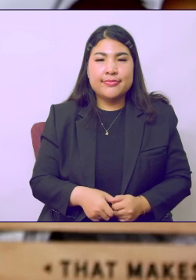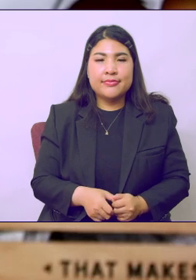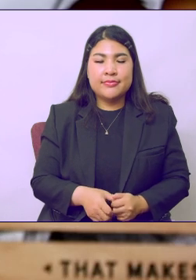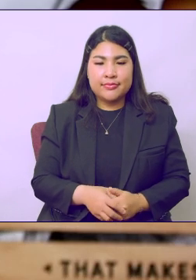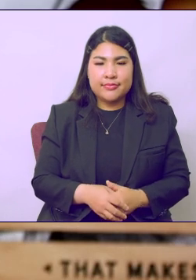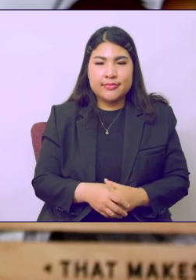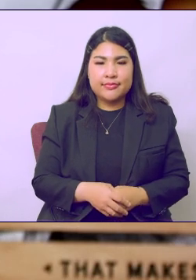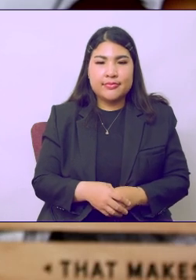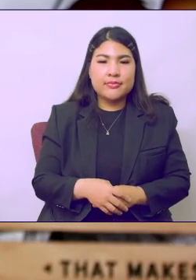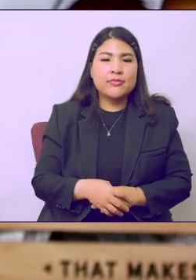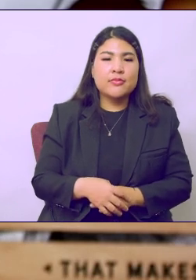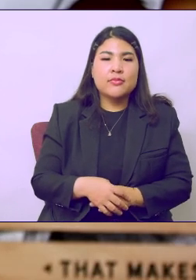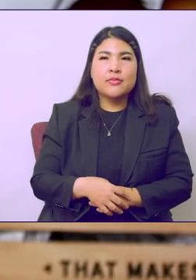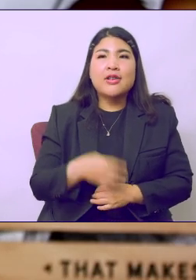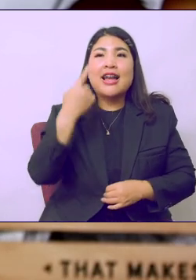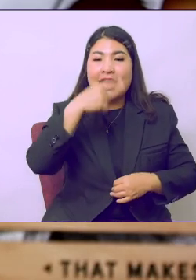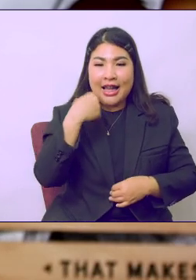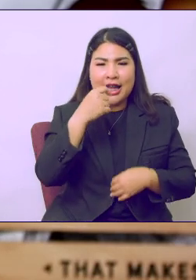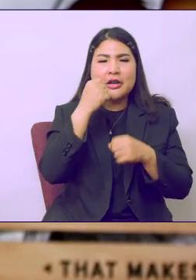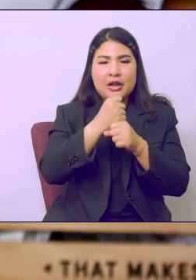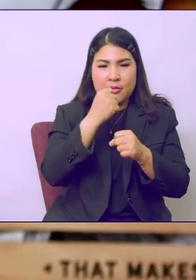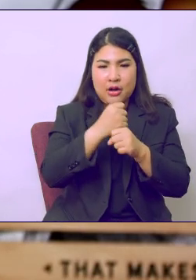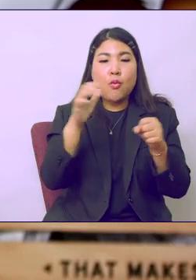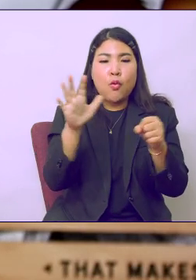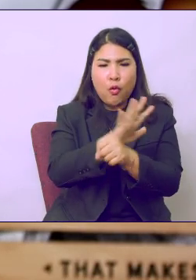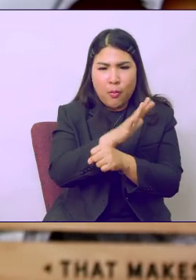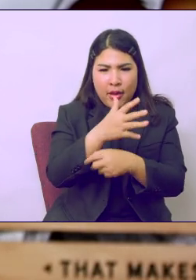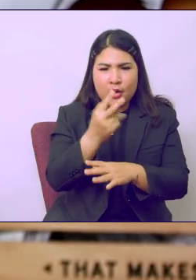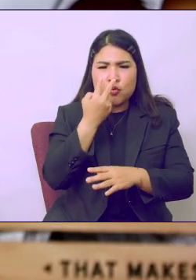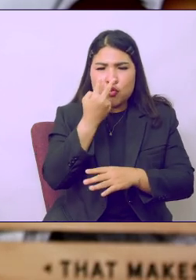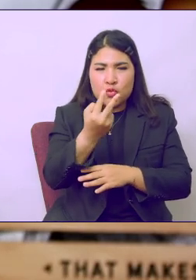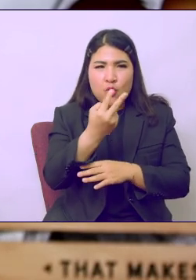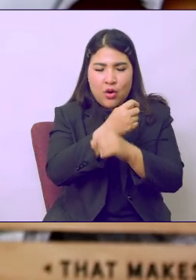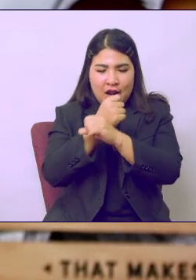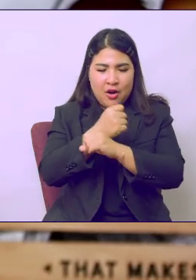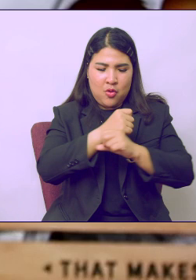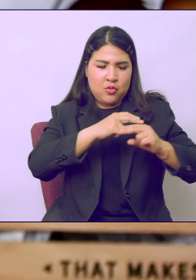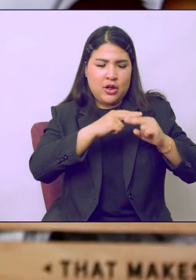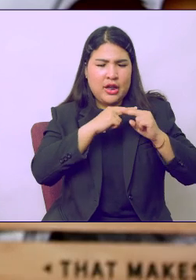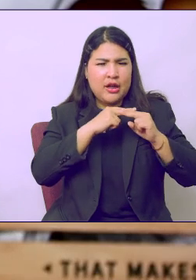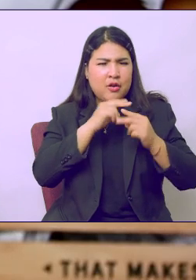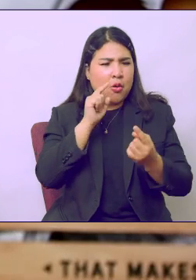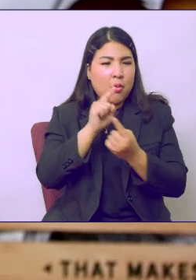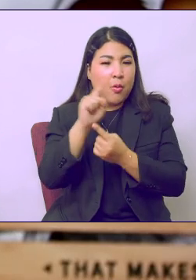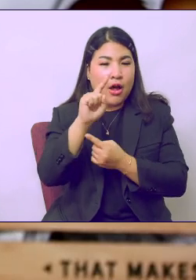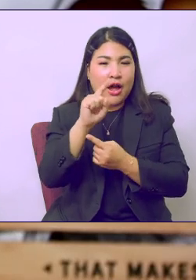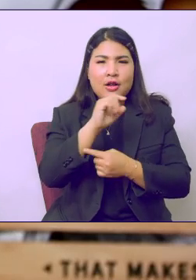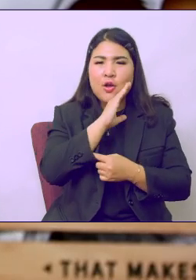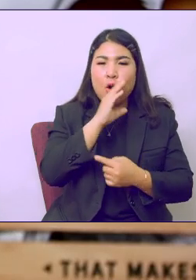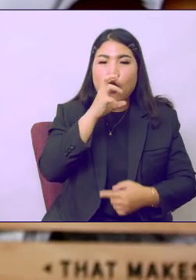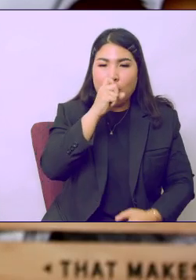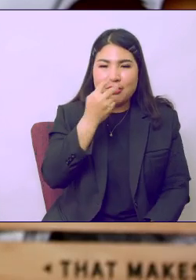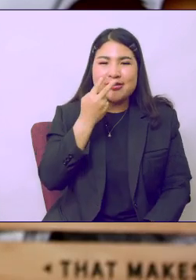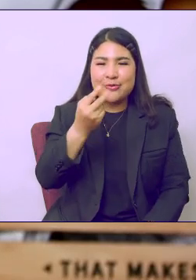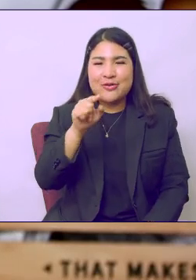ครับถ้าท่านใดทำคุบแล้วนะครับค่อยลองเช็คอารมณ์ดูเนาะเกิดอะไรขึ้นนะครับแล้วก็ลองดูซินะครับมีอะไร